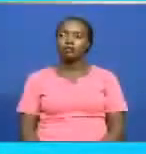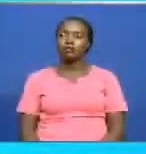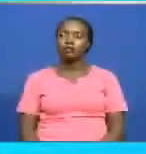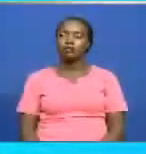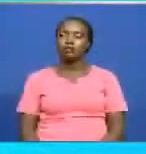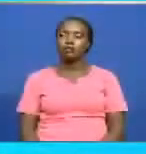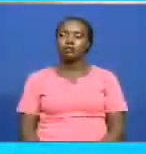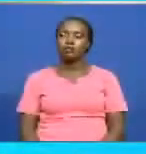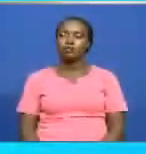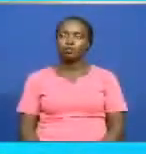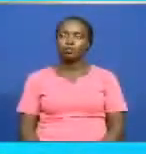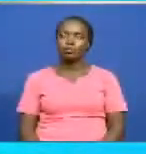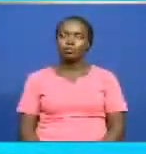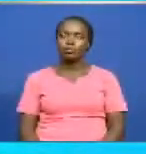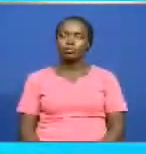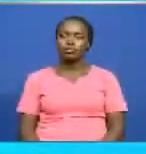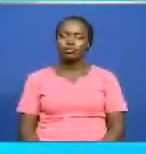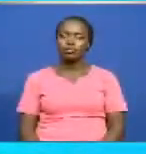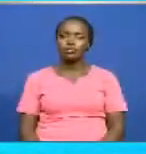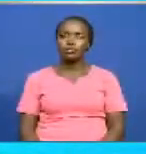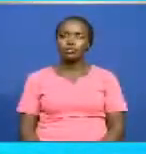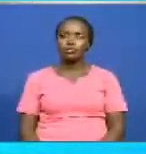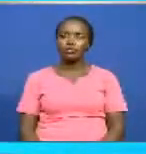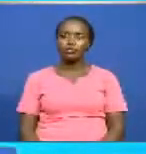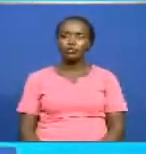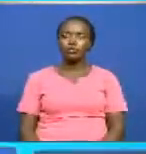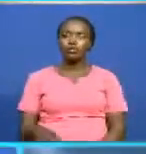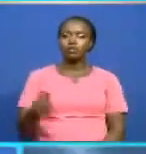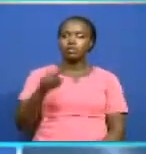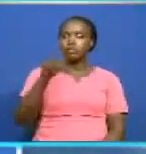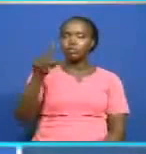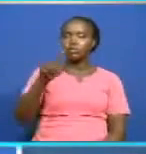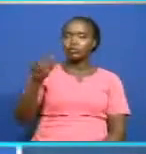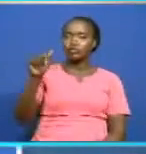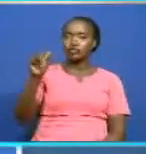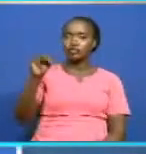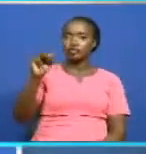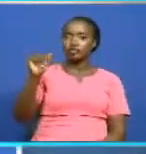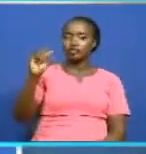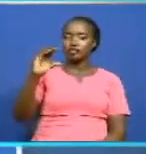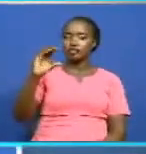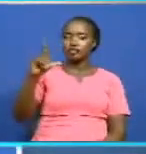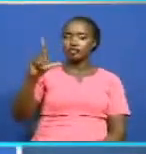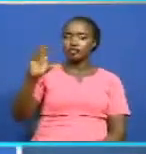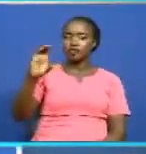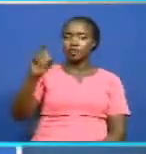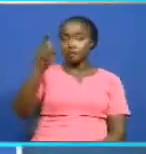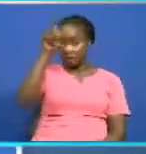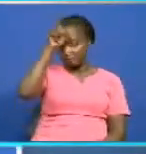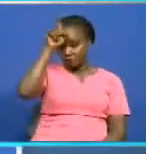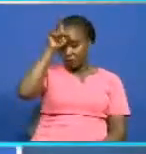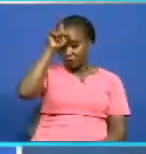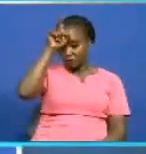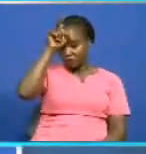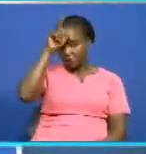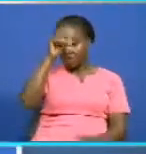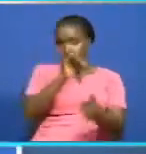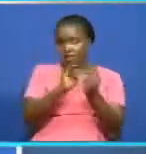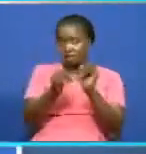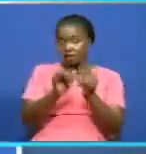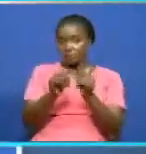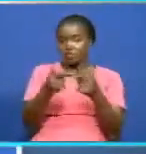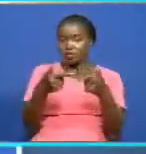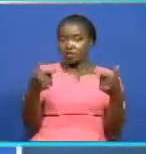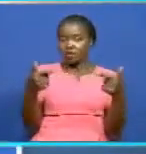Na sasa tuangazie michezo. Timu ya Zamalek inayoshiriki ligi kuu nchini Misri itachuana na mahasimu wao ligini